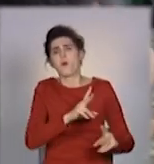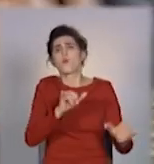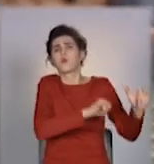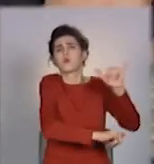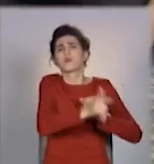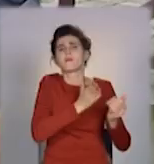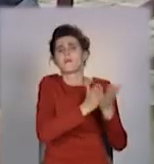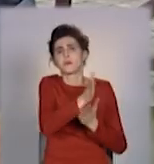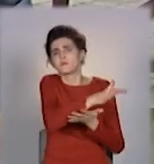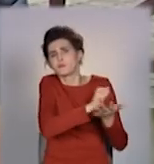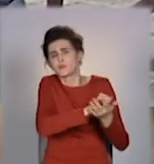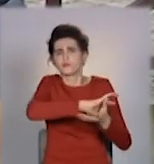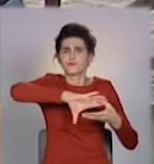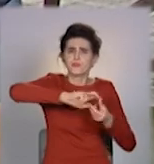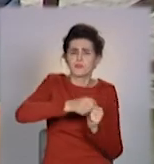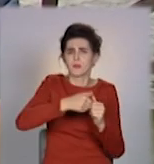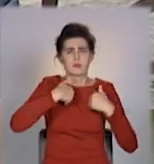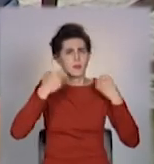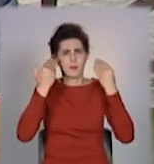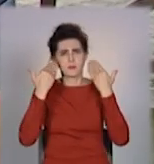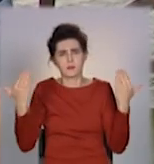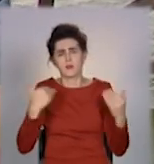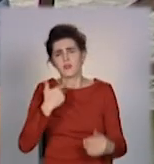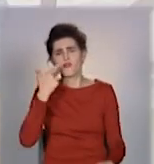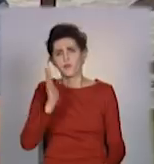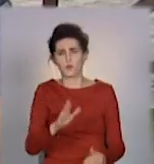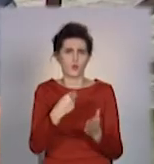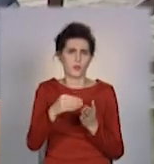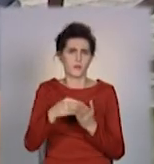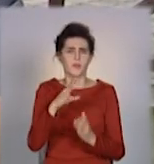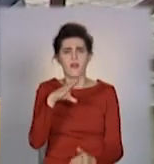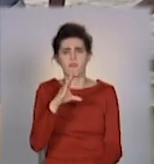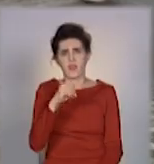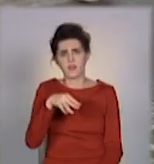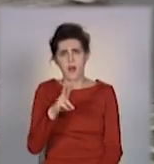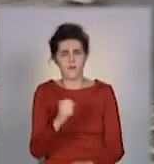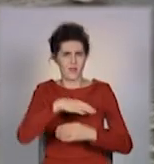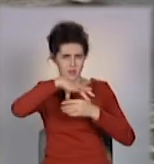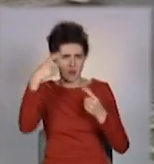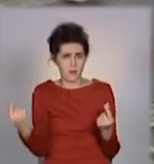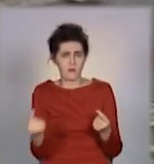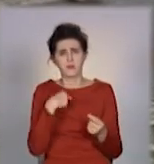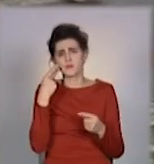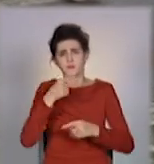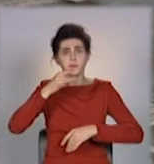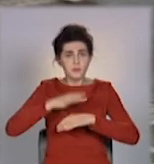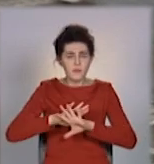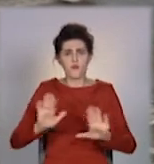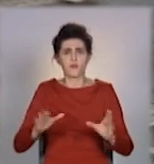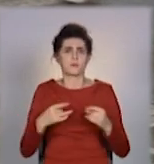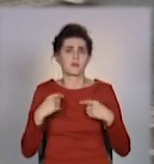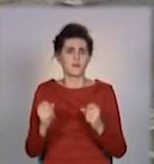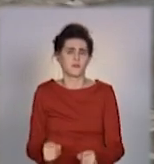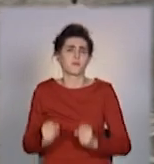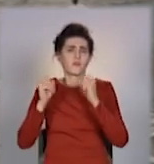виносимо, якби, і все. У нас віточки. Ми вітки покупаємо завжди. Получается в урну на мусор. Бывало такое, что после того, как мы